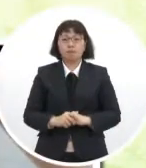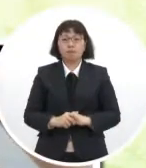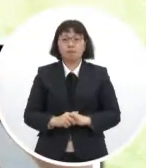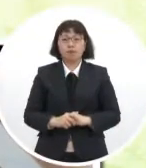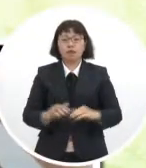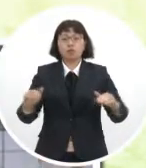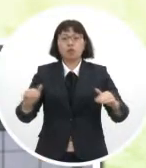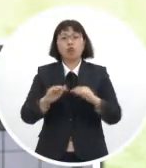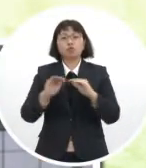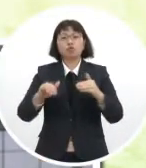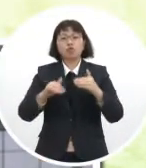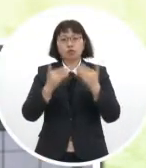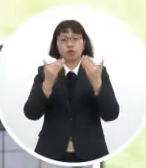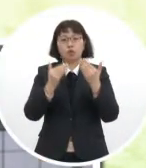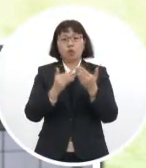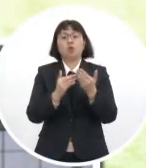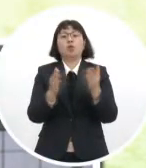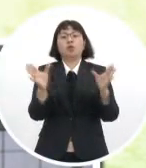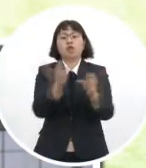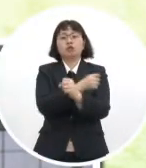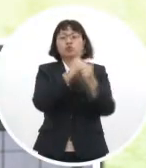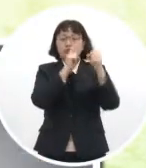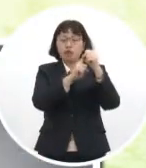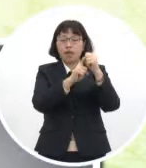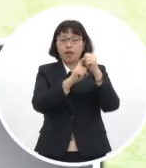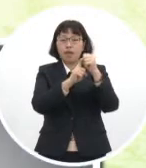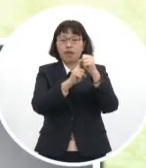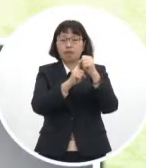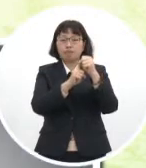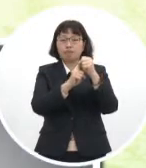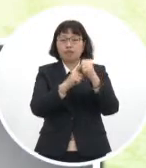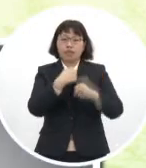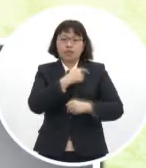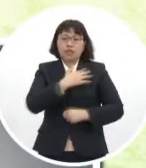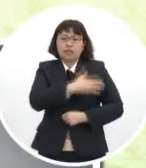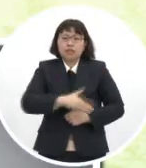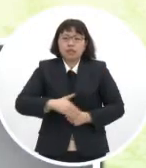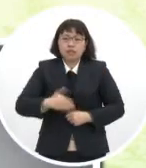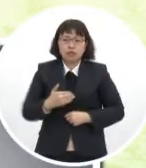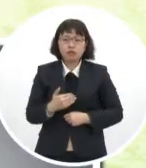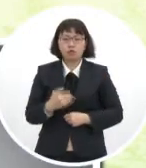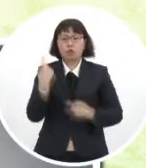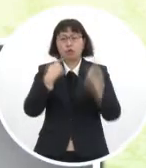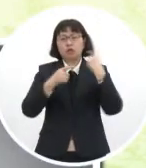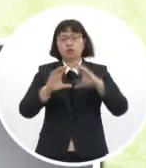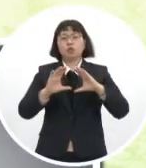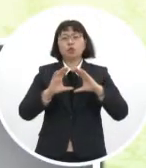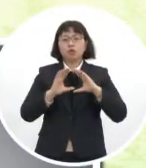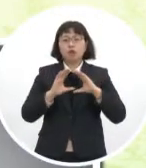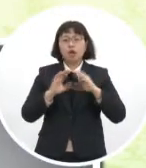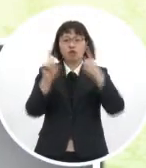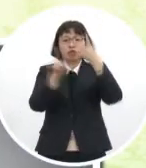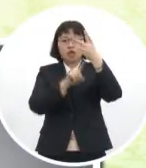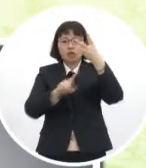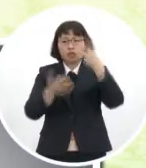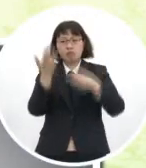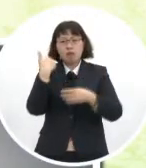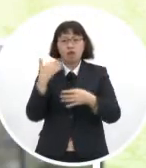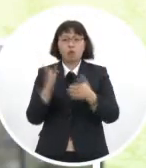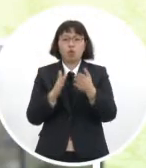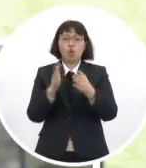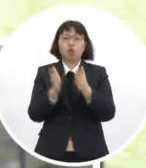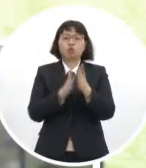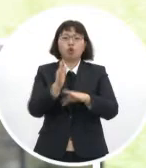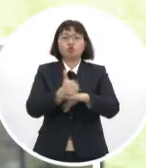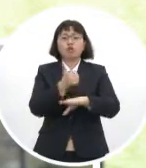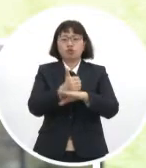交通事故をなくすために、交通事故により心身ともに大きな傷を負った2人の元スポーツ選手を起用